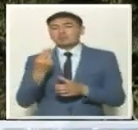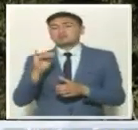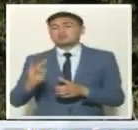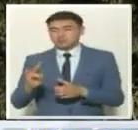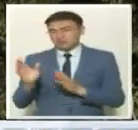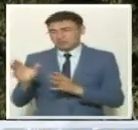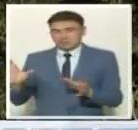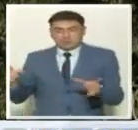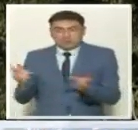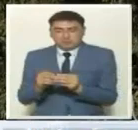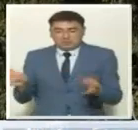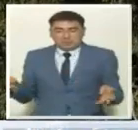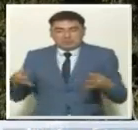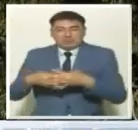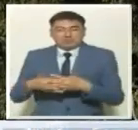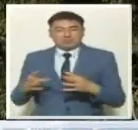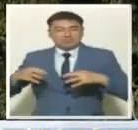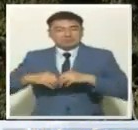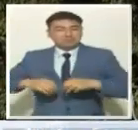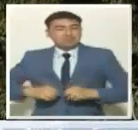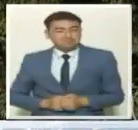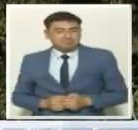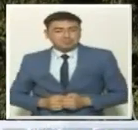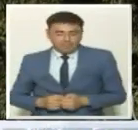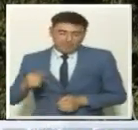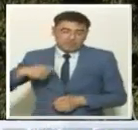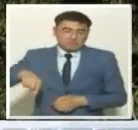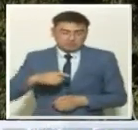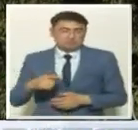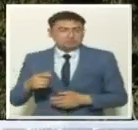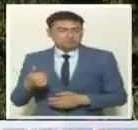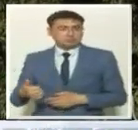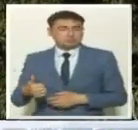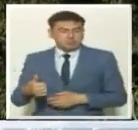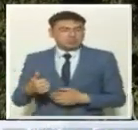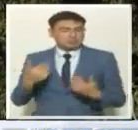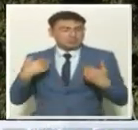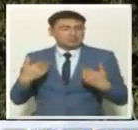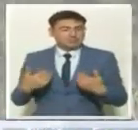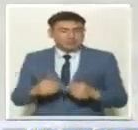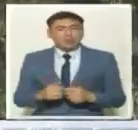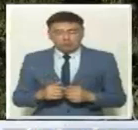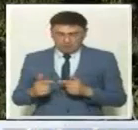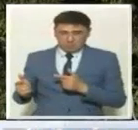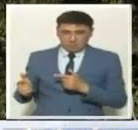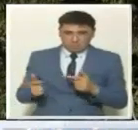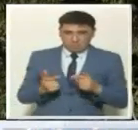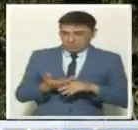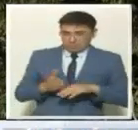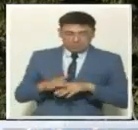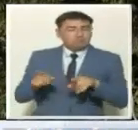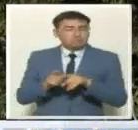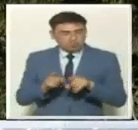тоже очень сильные бойцы. Наша подготовка была очень тяжелая, но мы справились. Бойцы